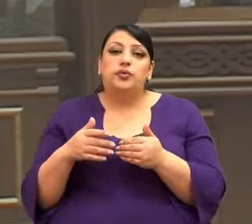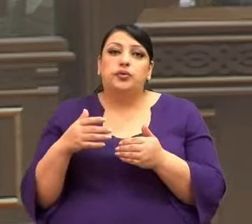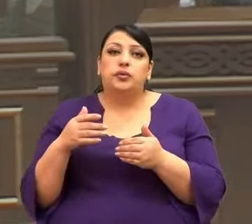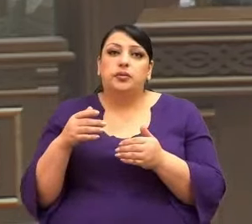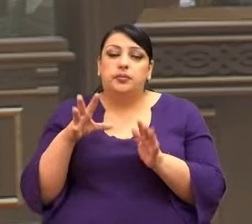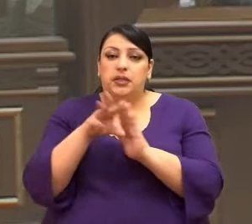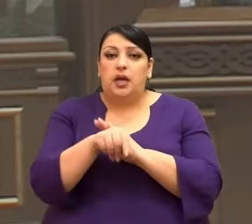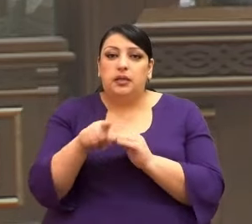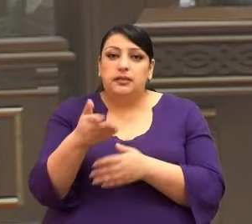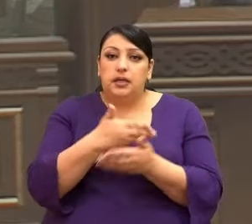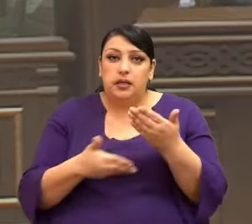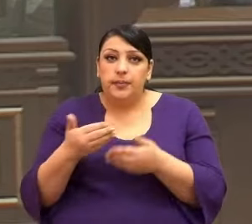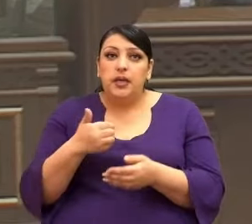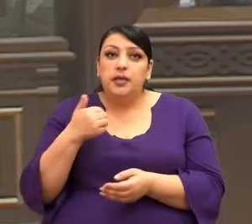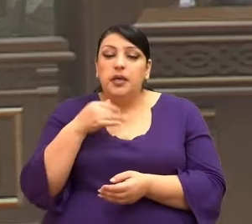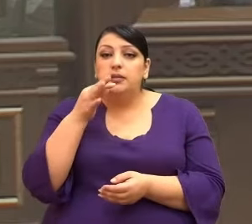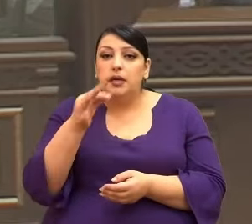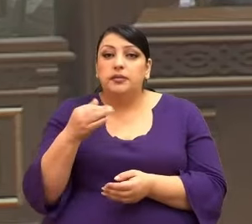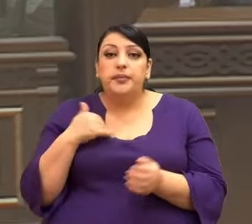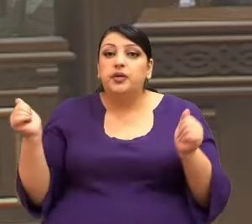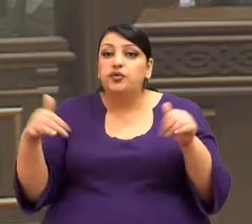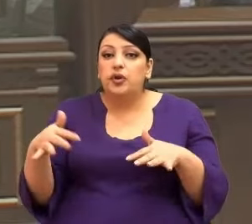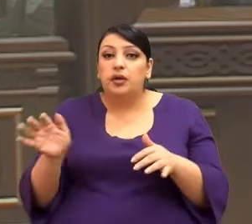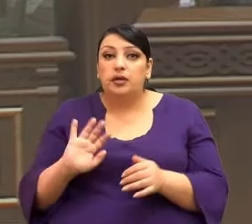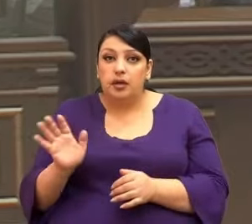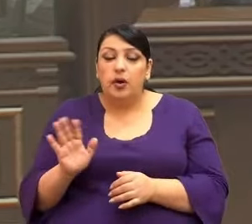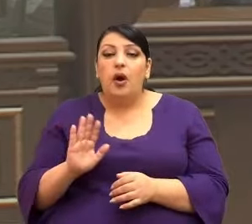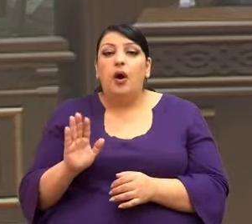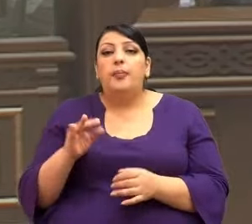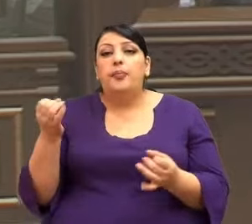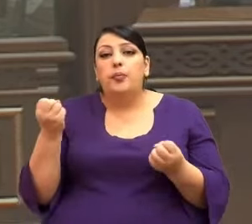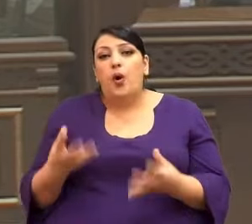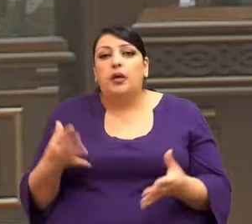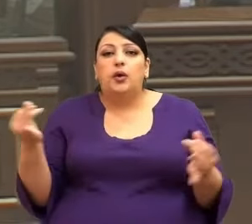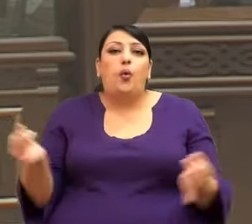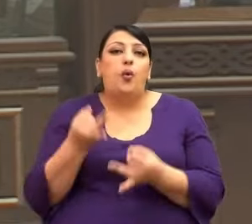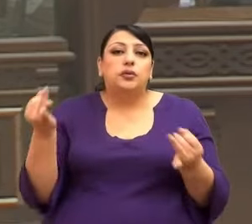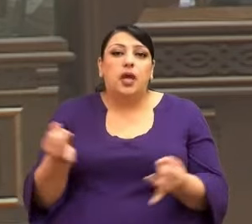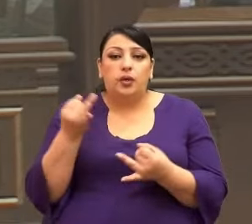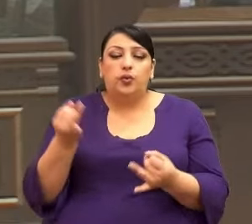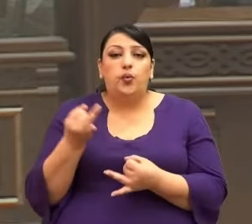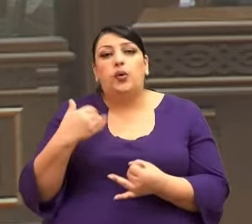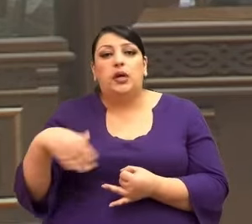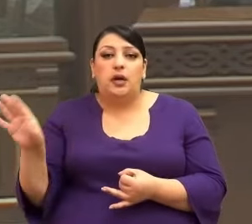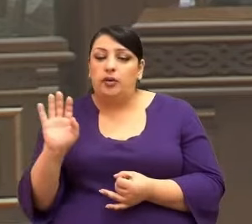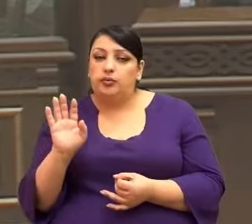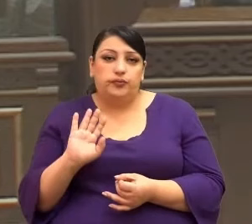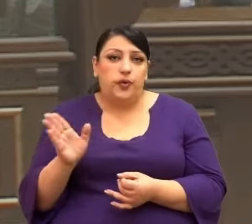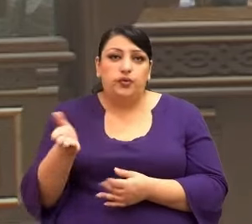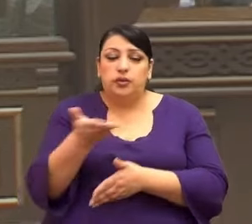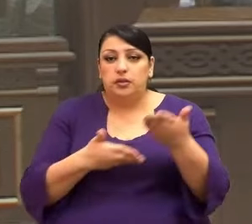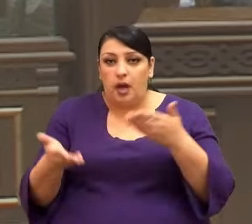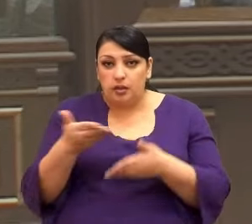սկզբում ասացի, որ ուղղակի չենք հավաքվել ասել խոսելու ու գնալու համար։ Այս